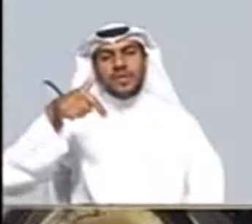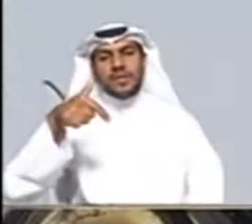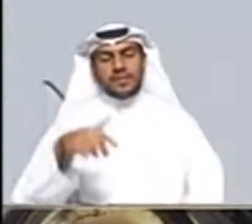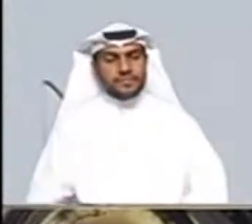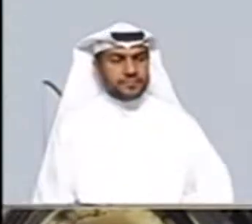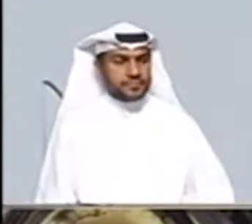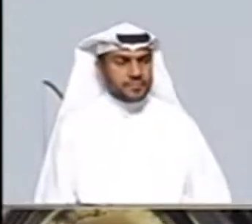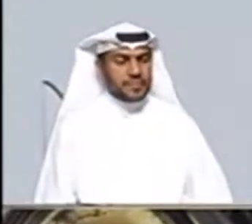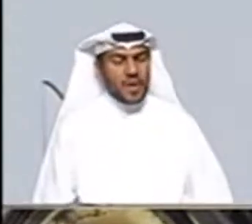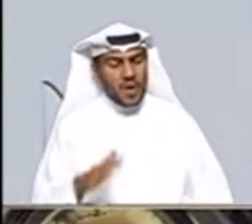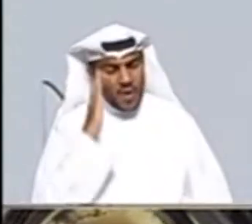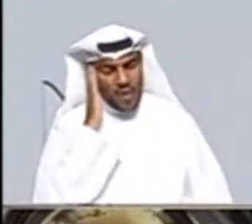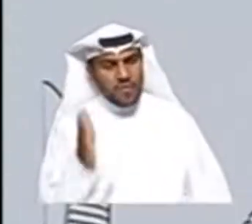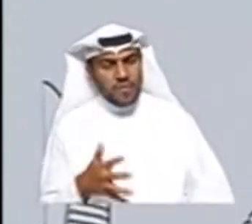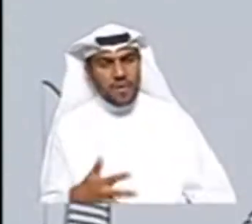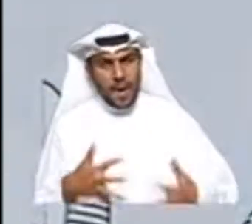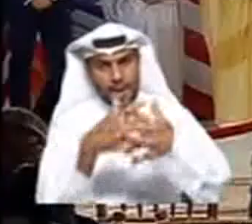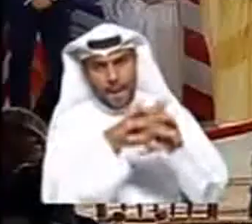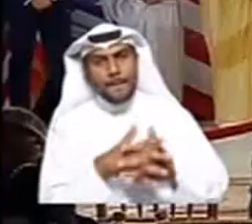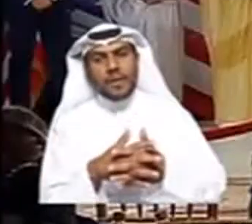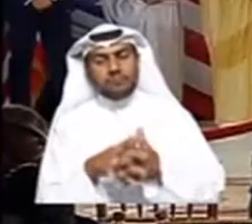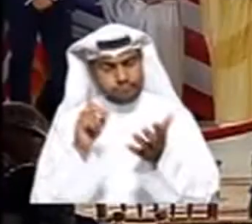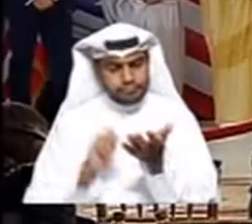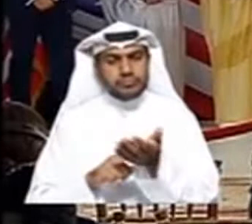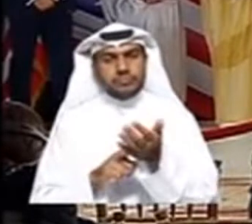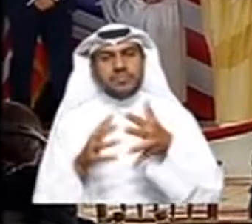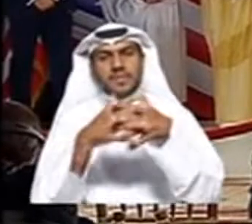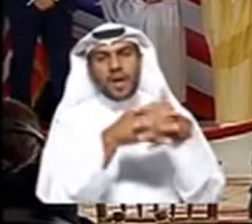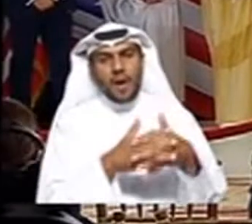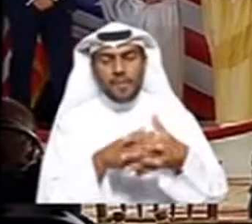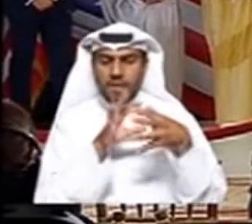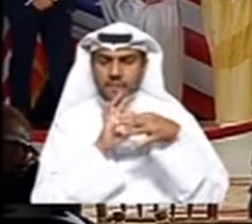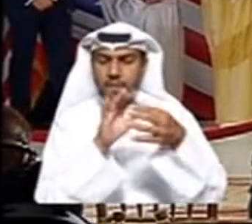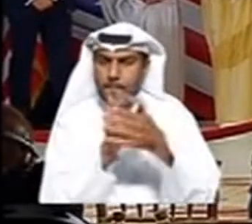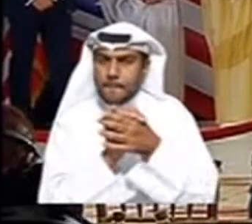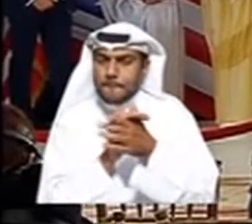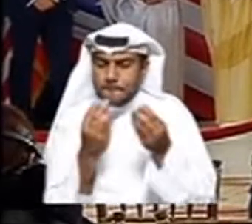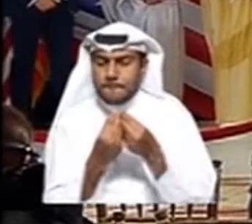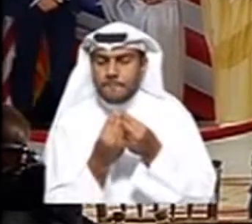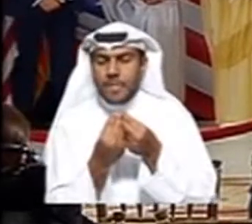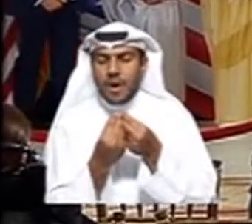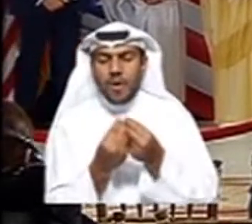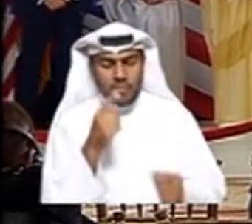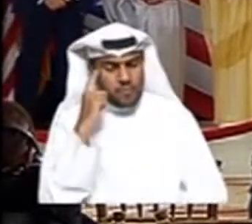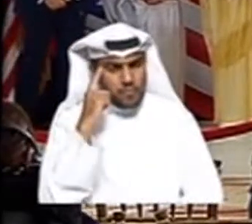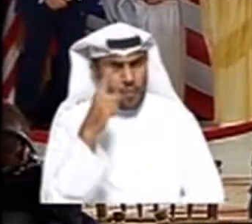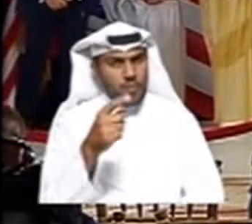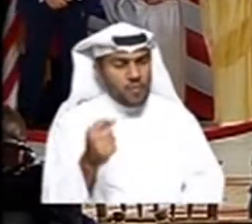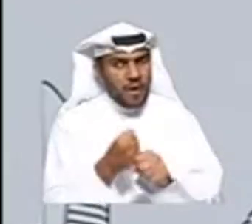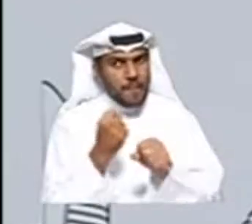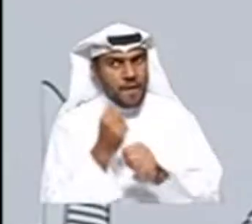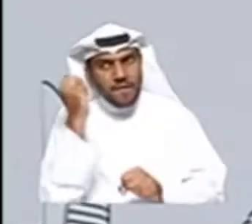نحن نثق بأن أصدقائنا في الولايات المتحدة الأمريكية لديهم